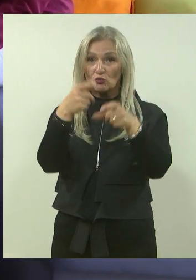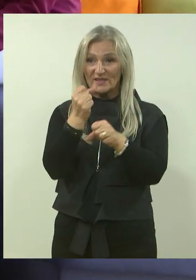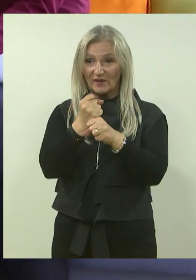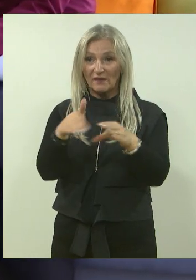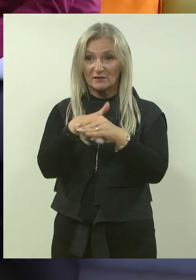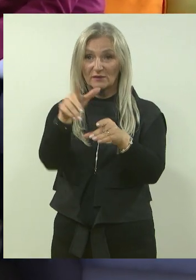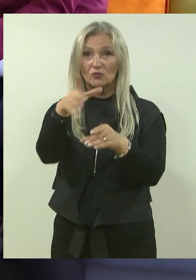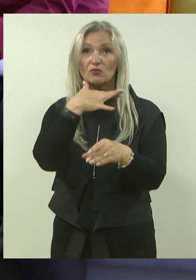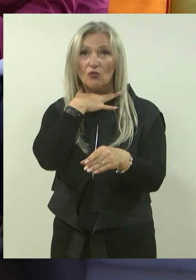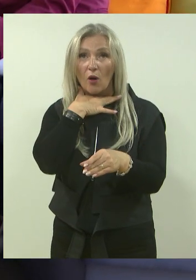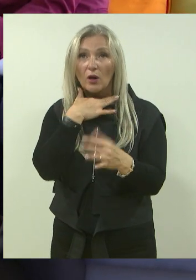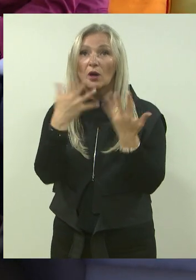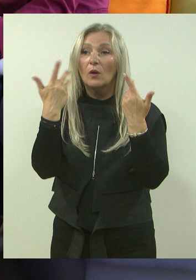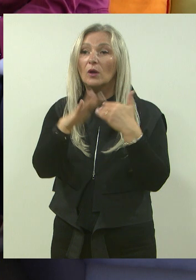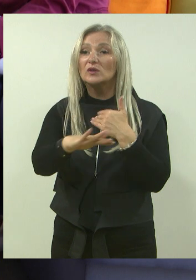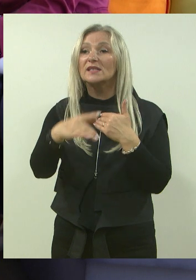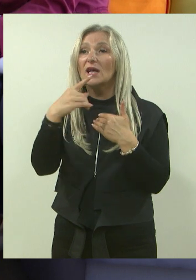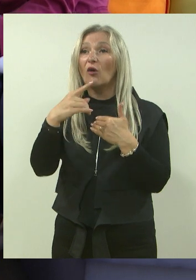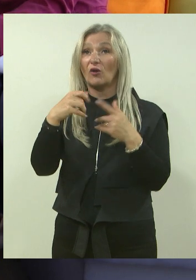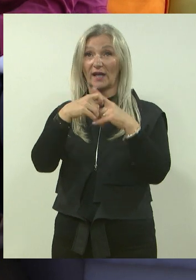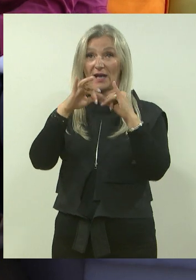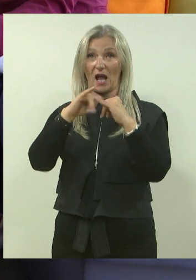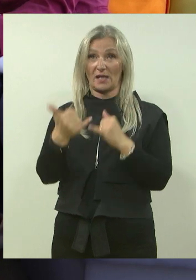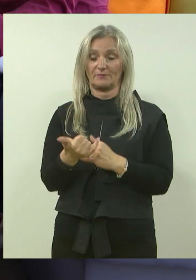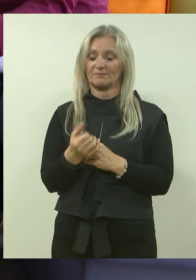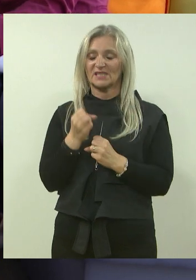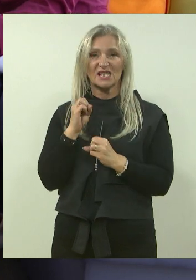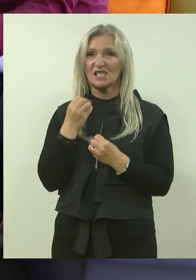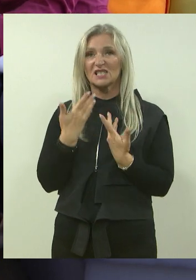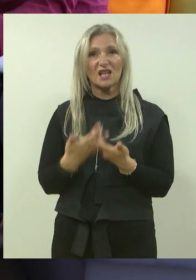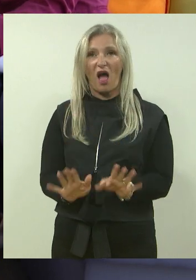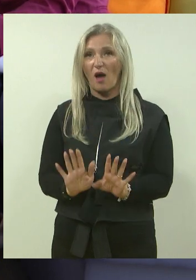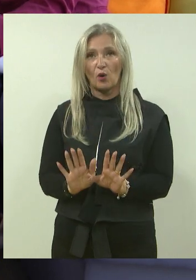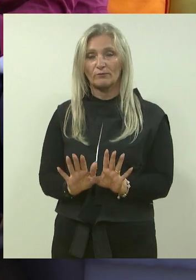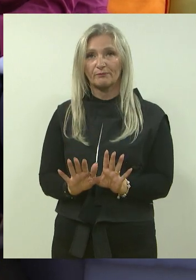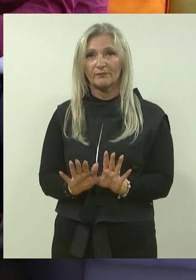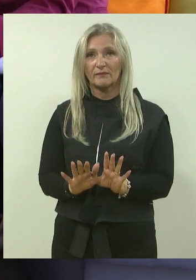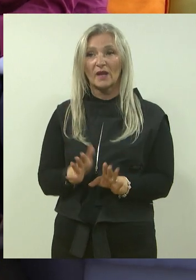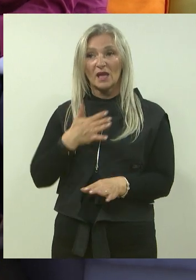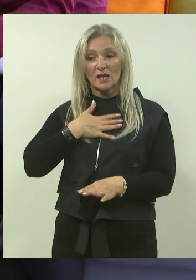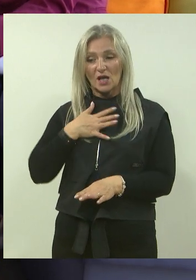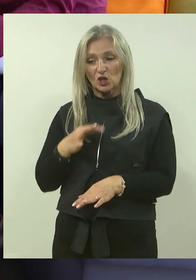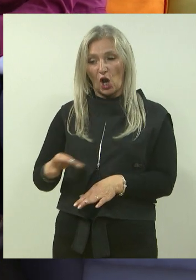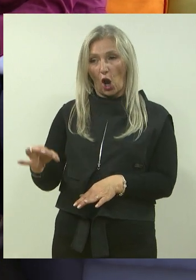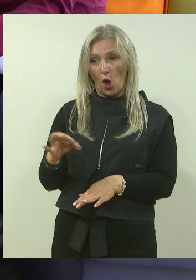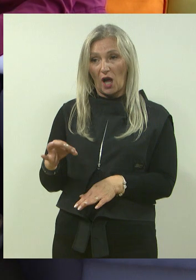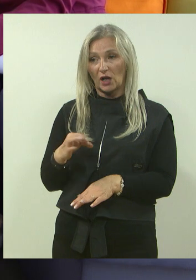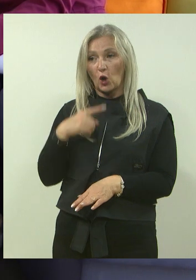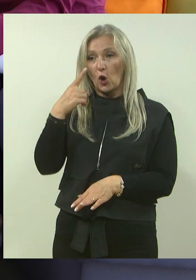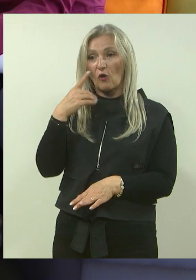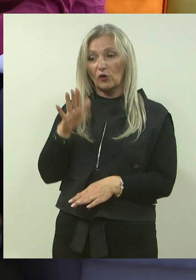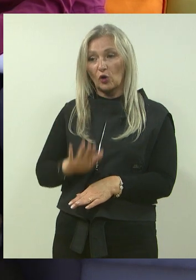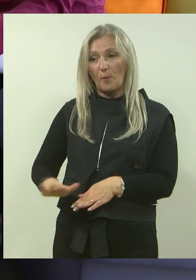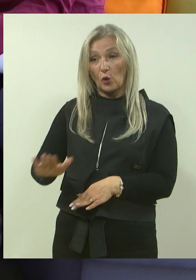još govore kajkavski? Pa moram priznati da dosta slabo. Čak i naše lokalno govorno područje, vidim